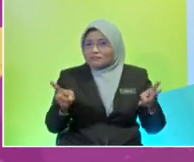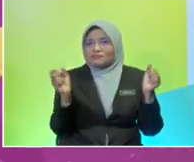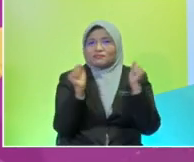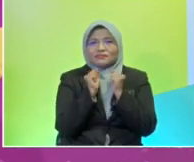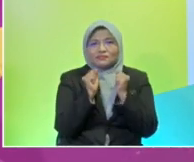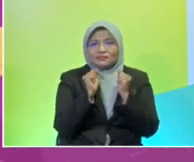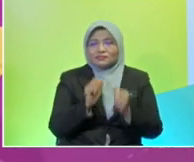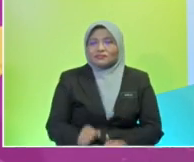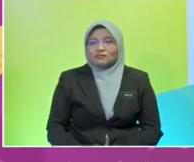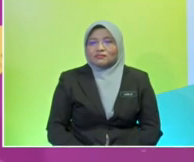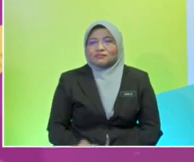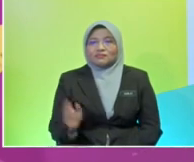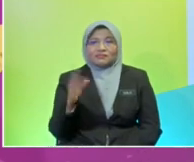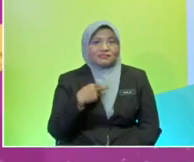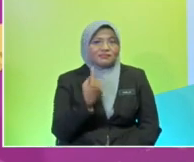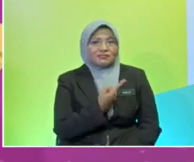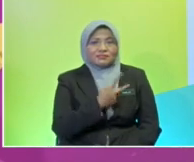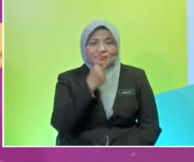cuaca saat ini